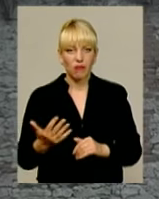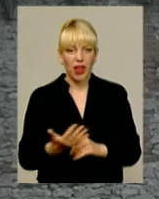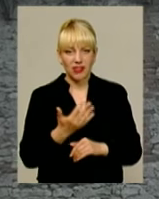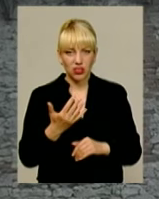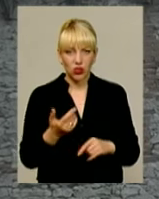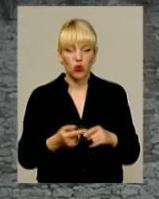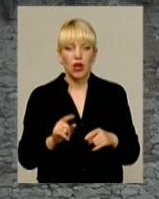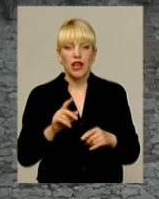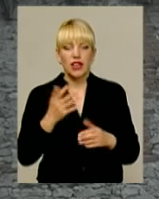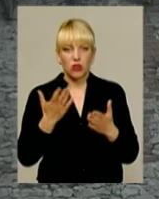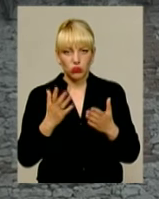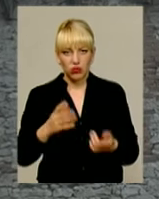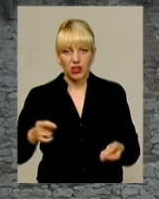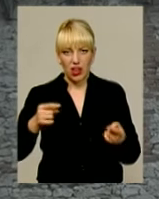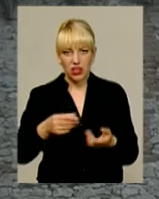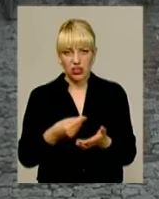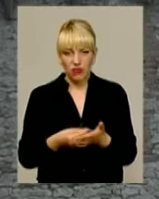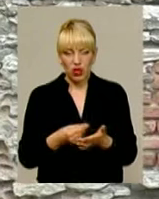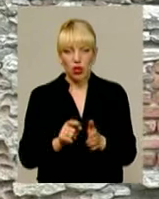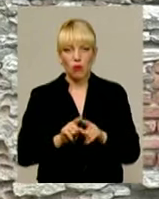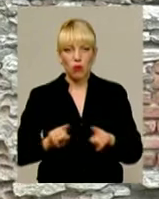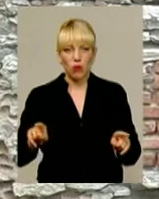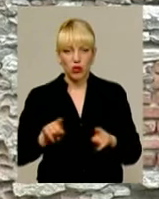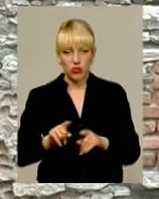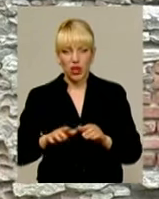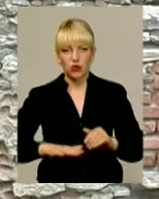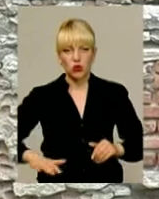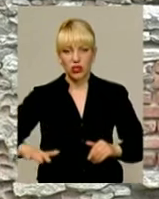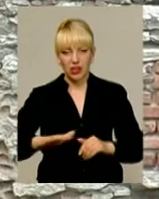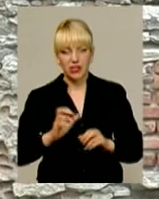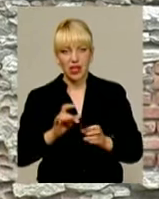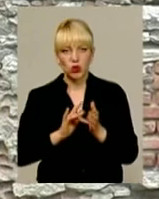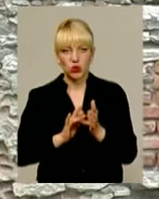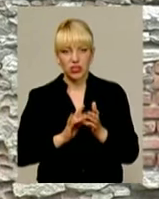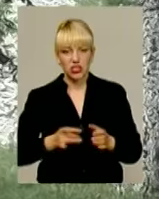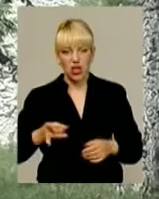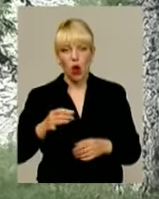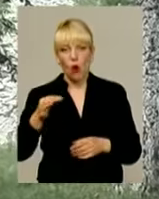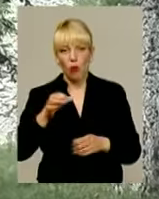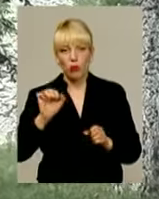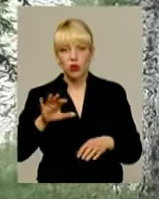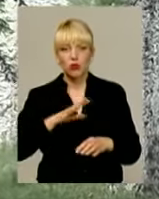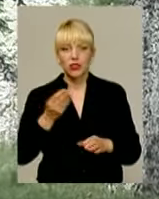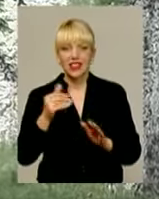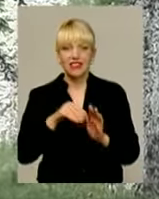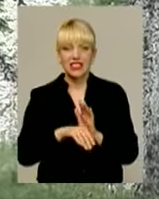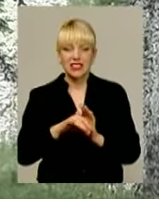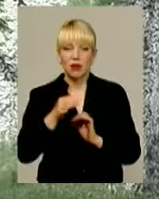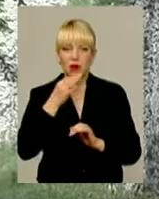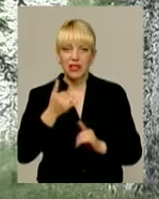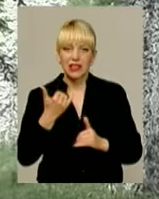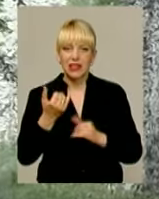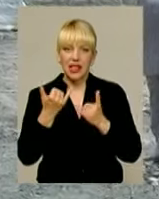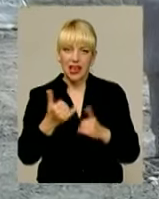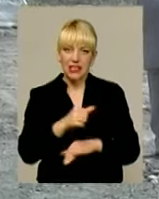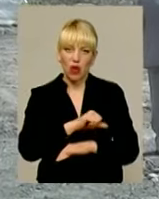фінансуванні, а також популяризації краю як туристичного регіону, область має всі шанси бути інвестиційно привабливою для закордонних партнерів.